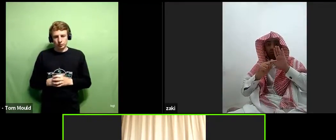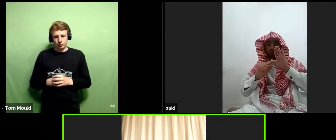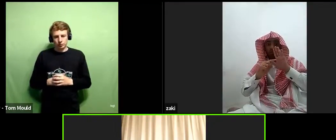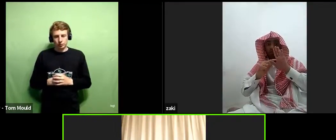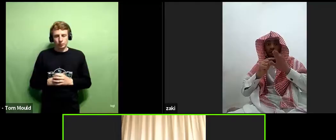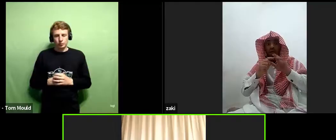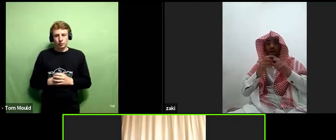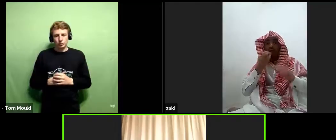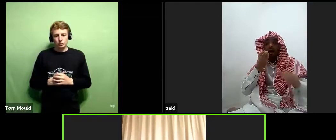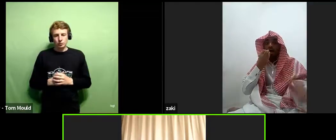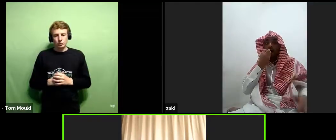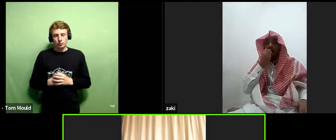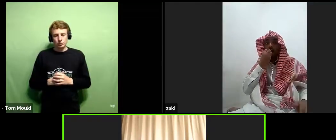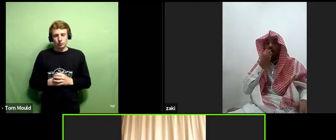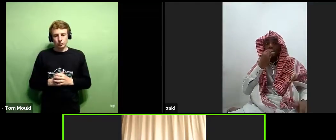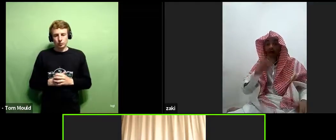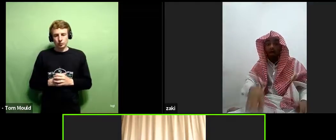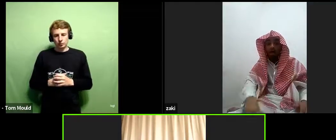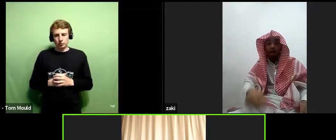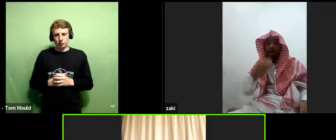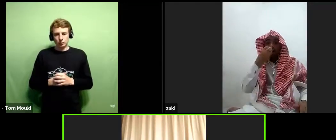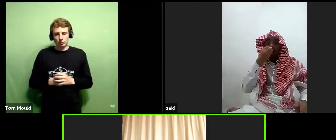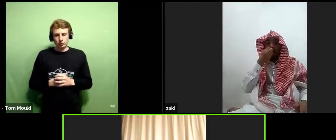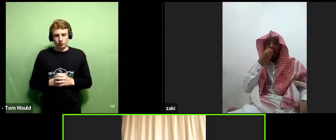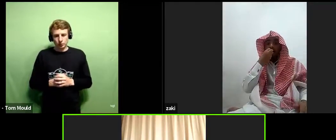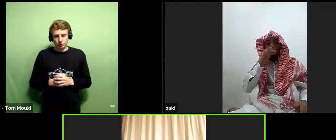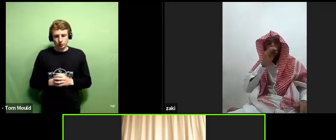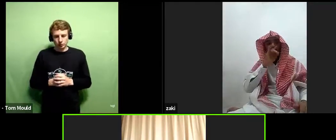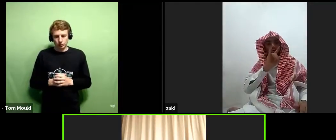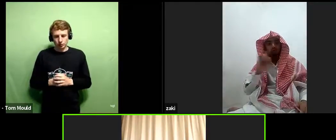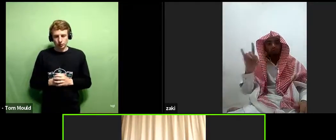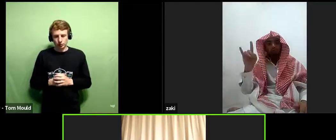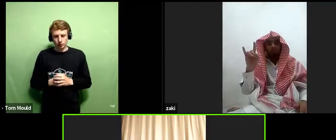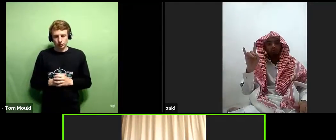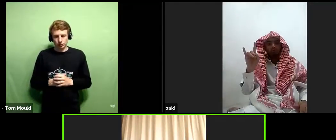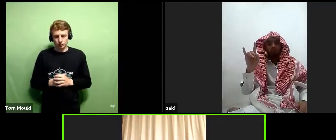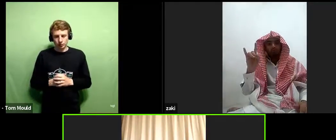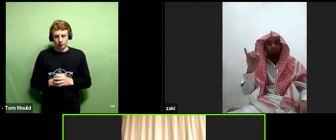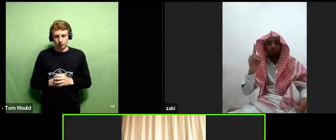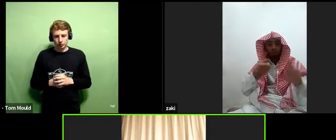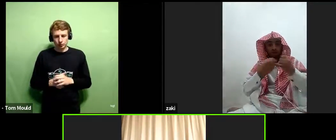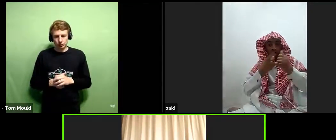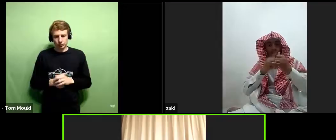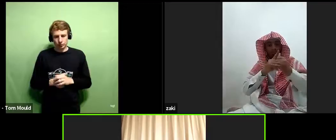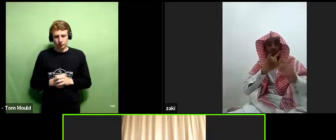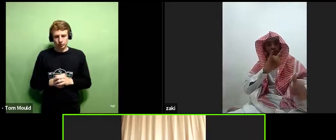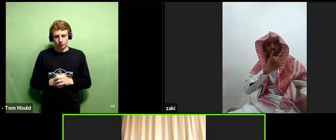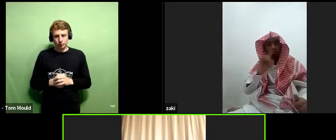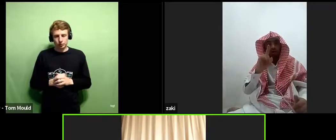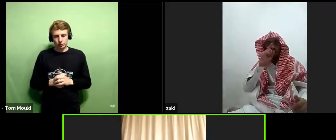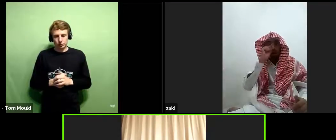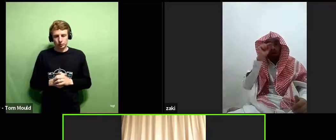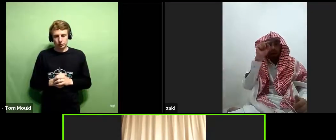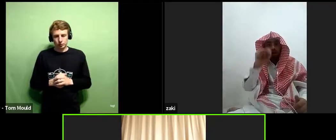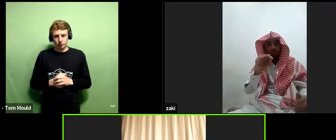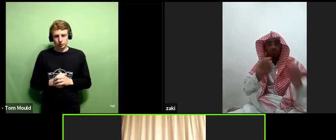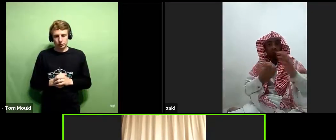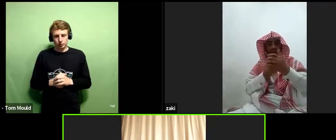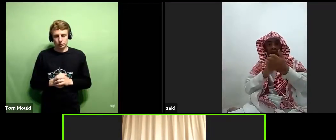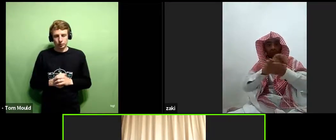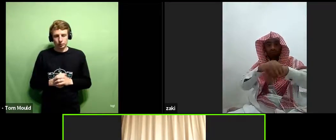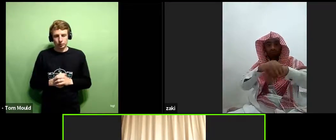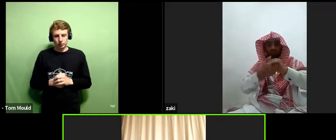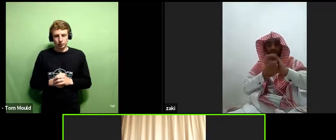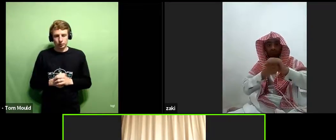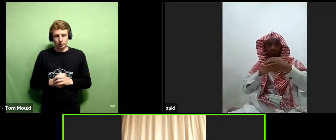وهي على يده، يعني إذا جاء يأكل الطعام باليد مباشرة فلا بد أن يكون قد غسل يده جيدا